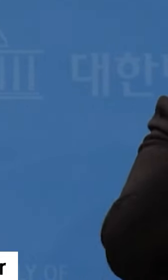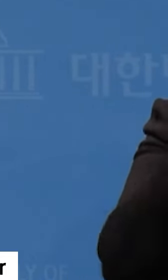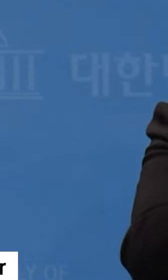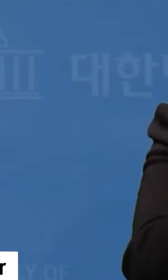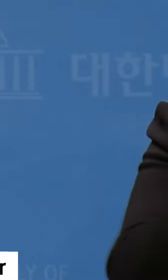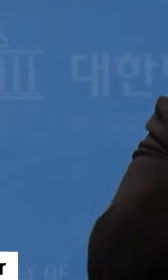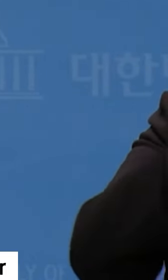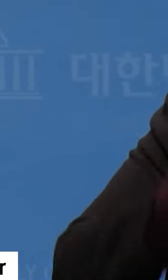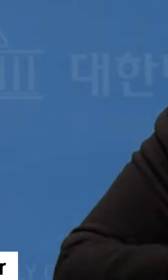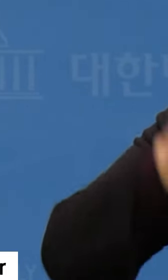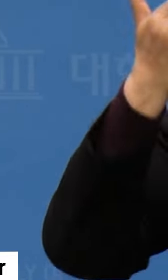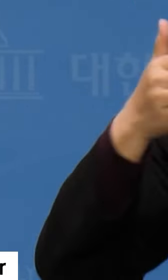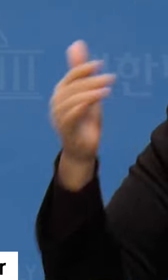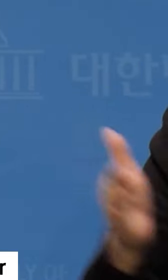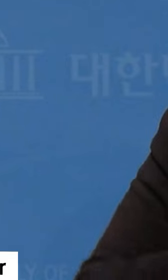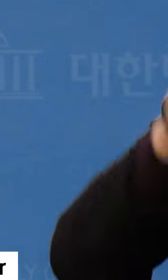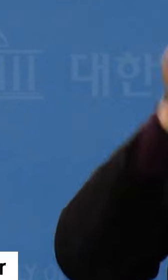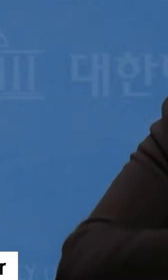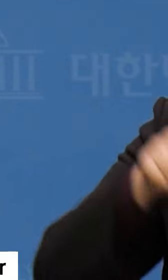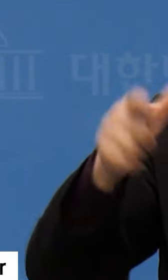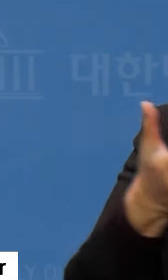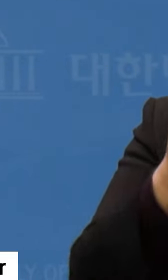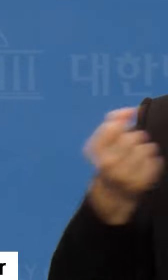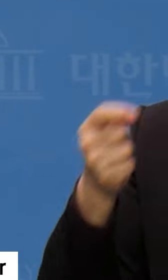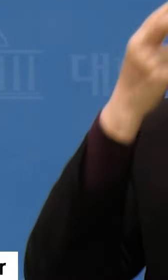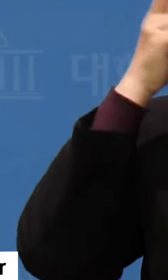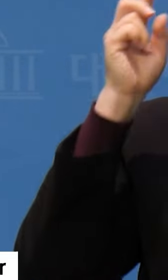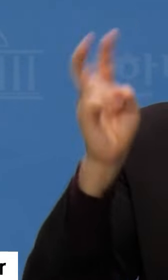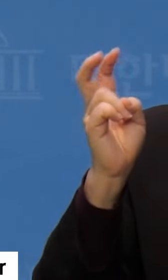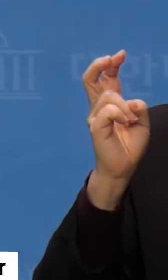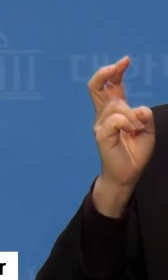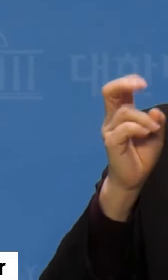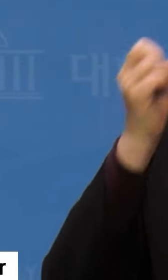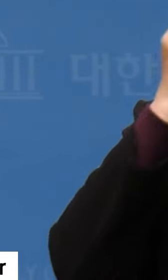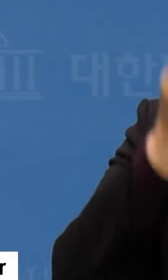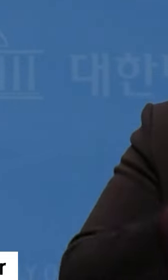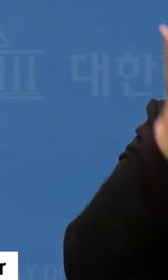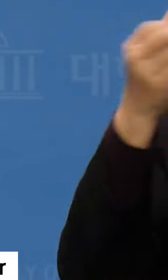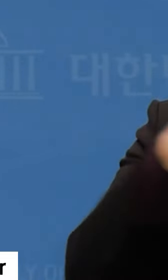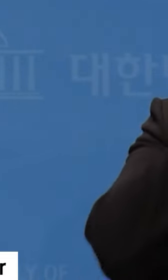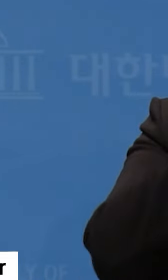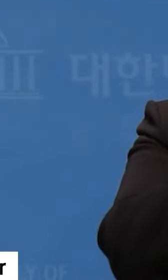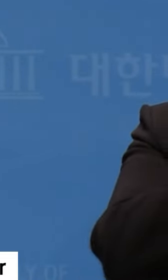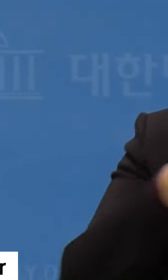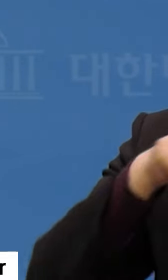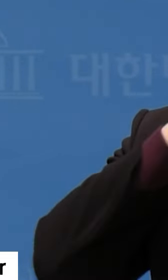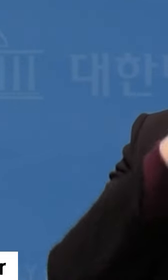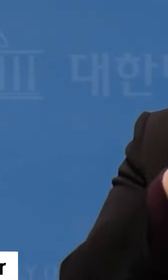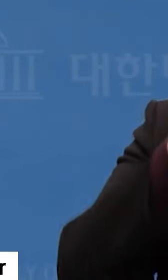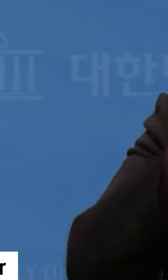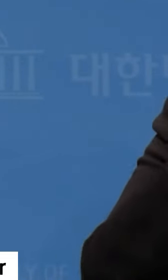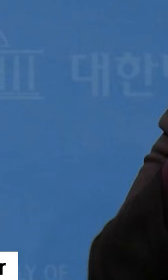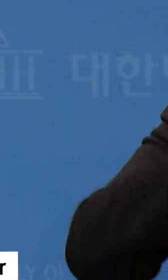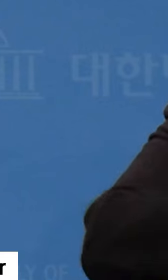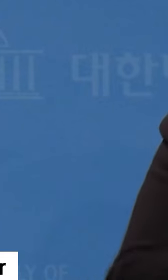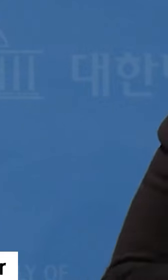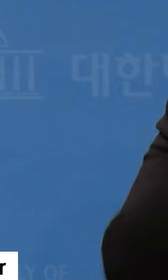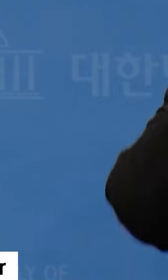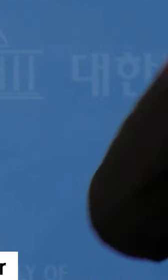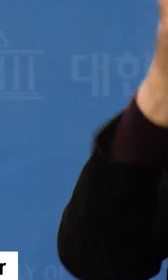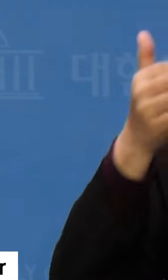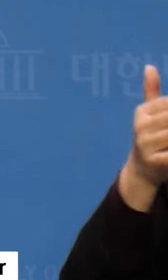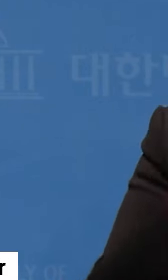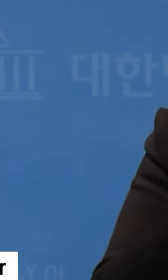40만이 넘어 선거구 분구가 예상되어 있는 신도시이자 평균 연령 38세가량의